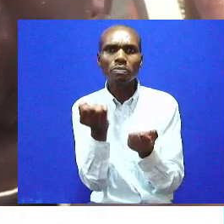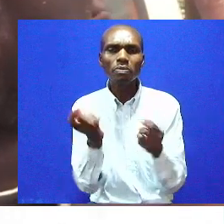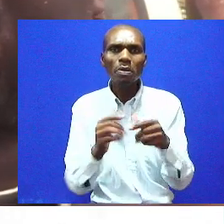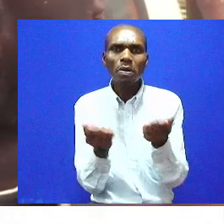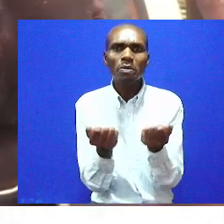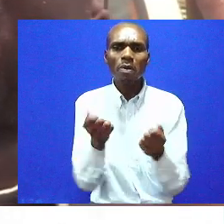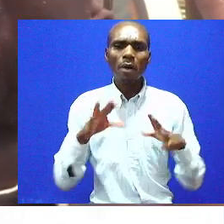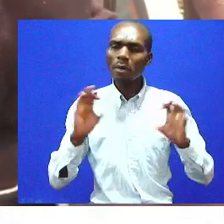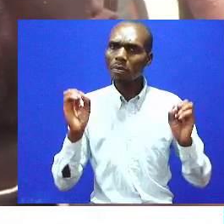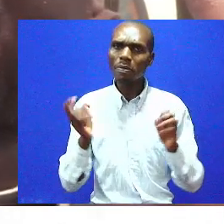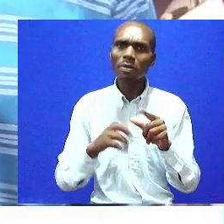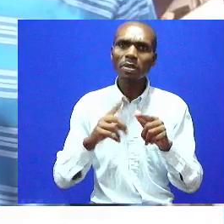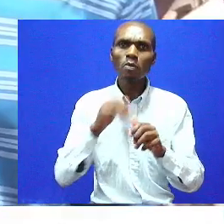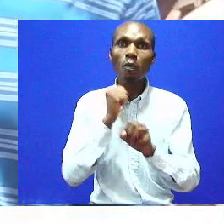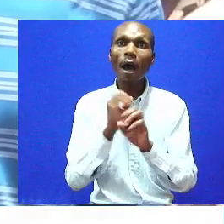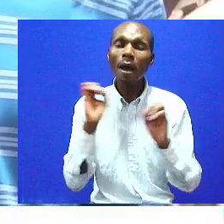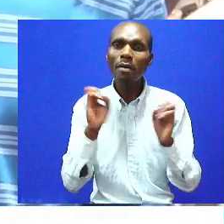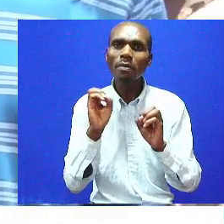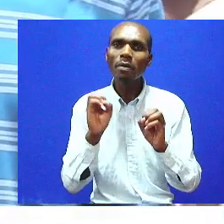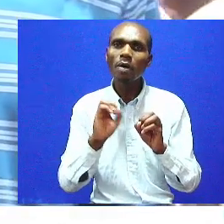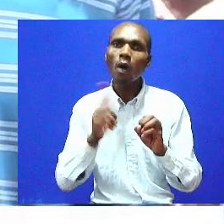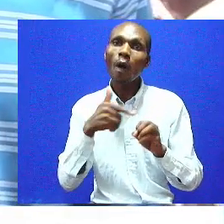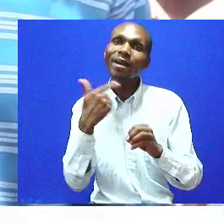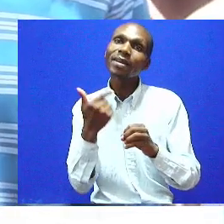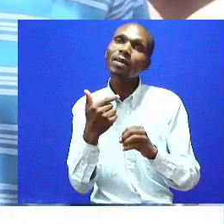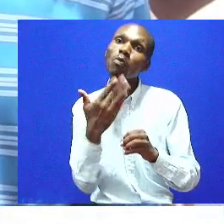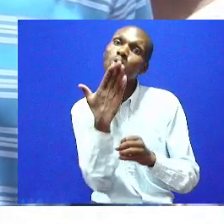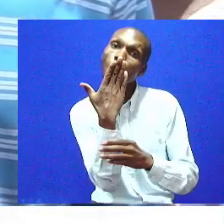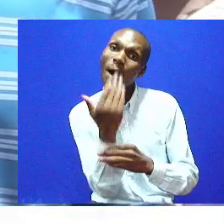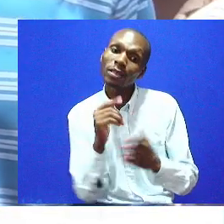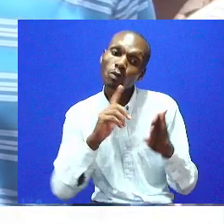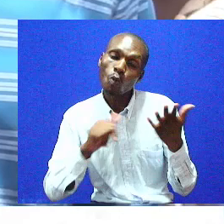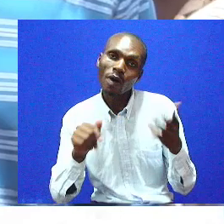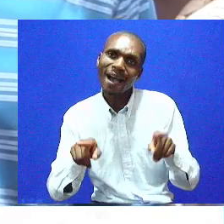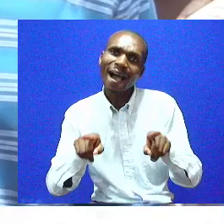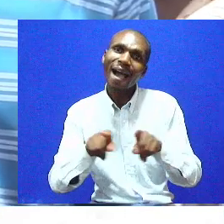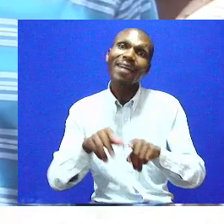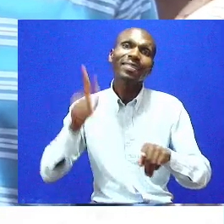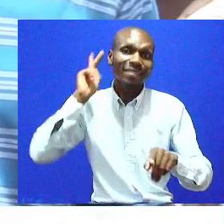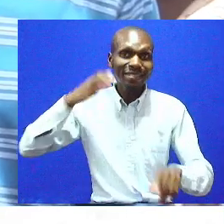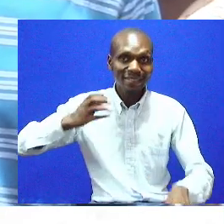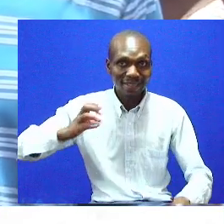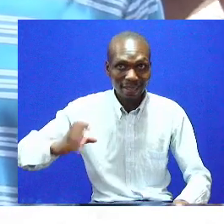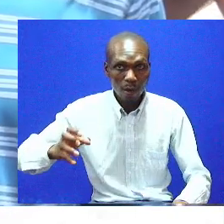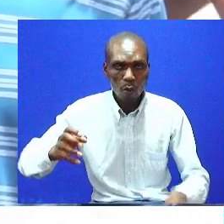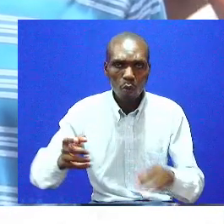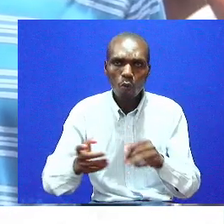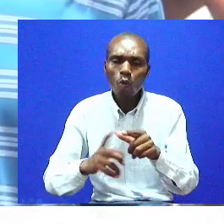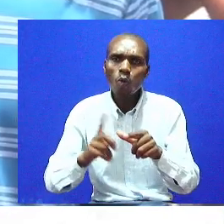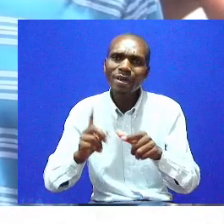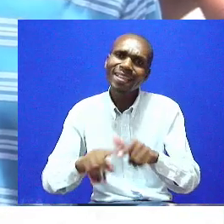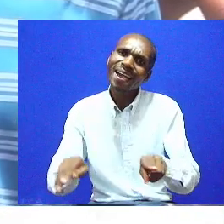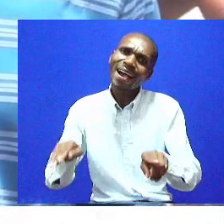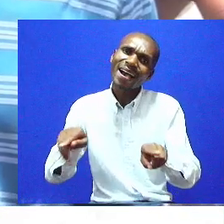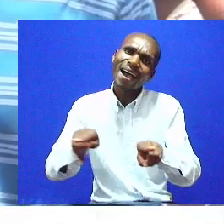beba watu, asi kufanya kazi. Kitu tunayasaitachi kama Kisii County ni